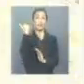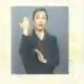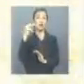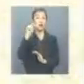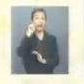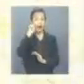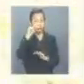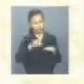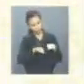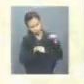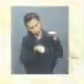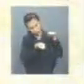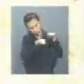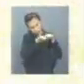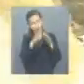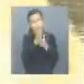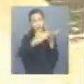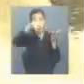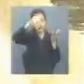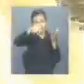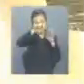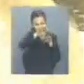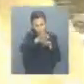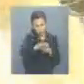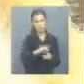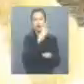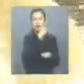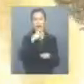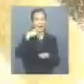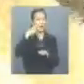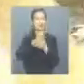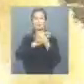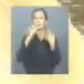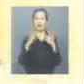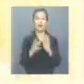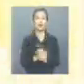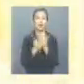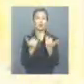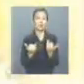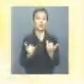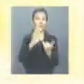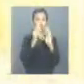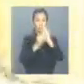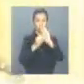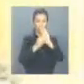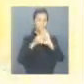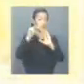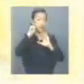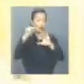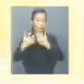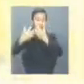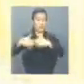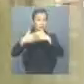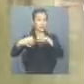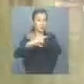านข้ามคลองบางซื่อน้ำก็ได้ลดระดับลงจนแห้งสนิทแล้วนะคะเนื่องจากสำนักการระบายน้ำของกรุงเทพมหานครได้นำเครื่องสูบน้ำมา